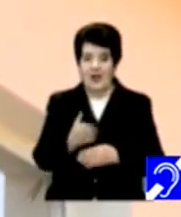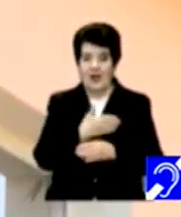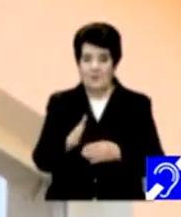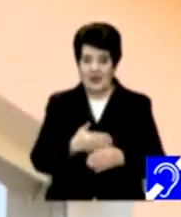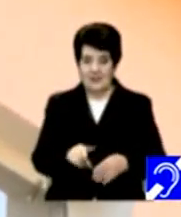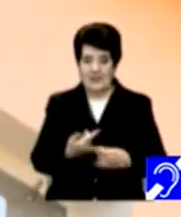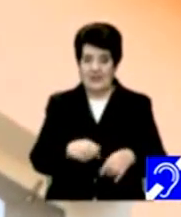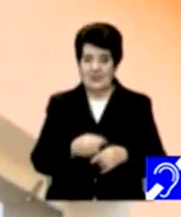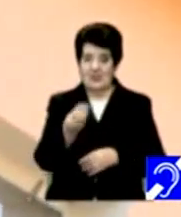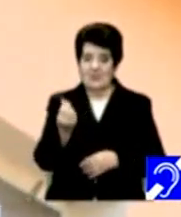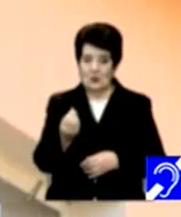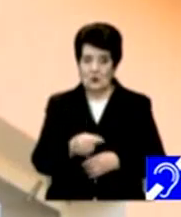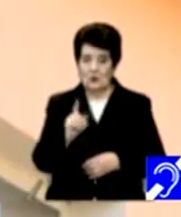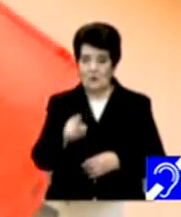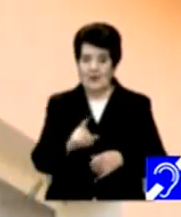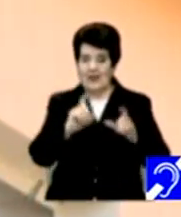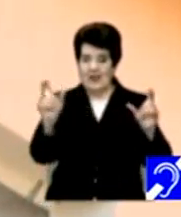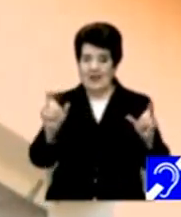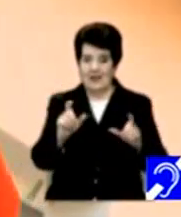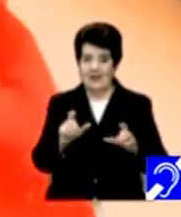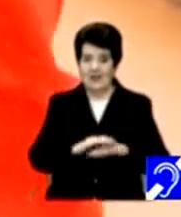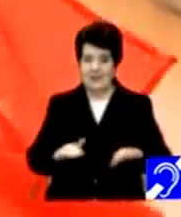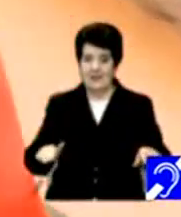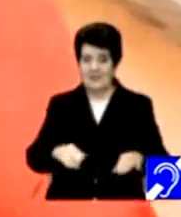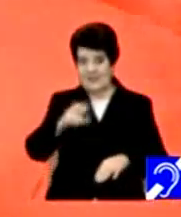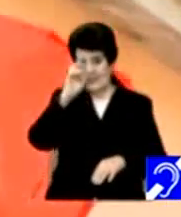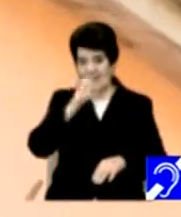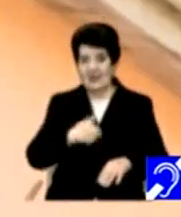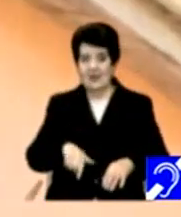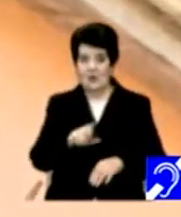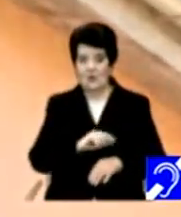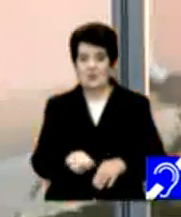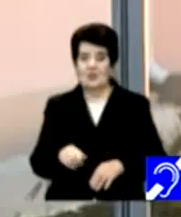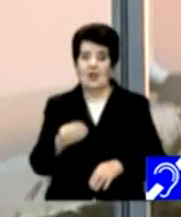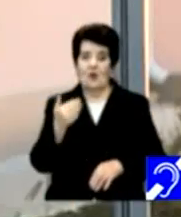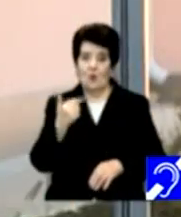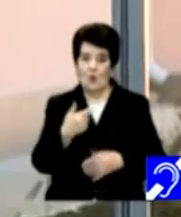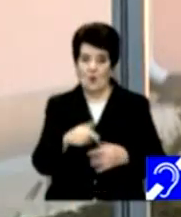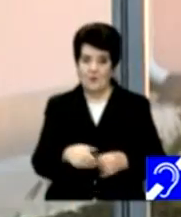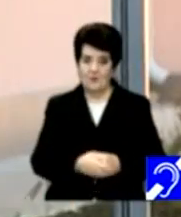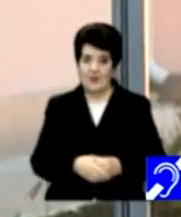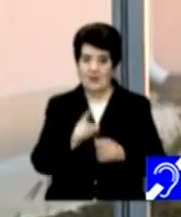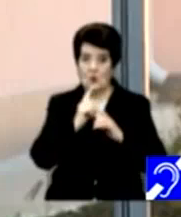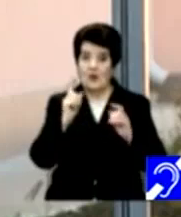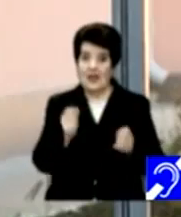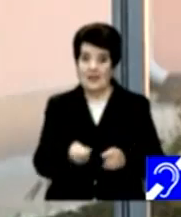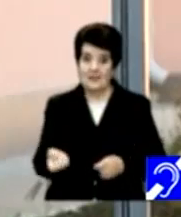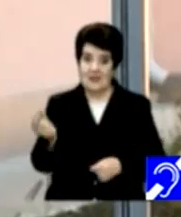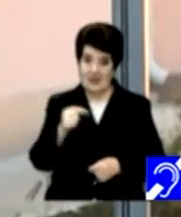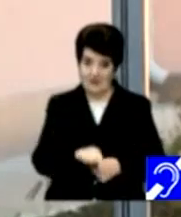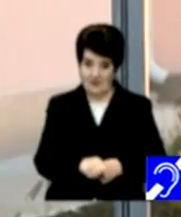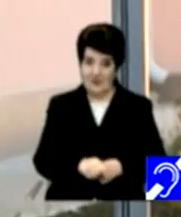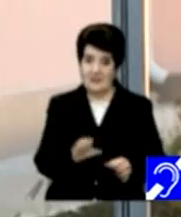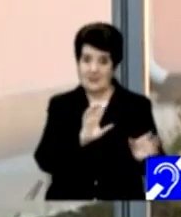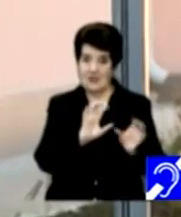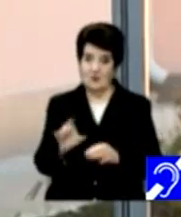aceste surse prin grădinițele țării noastre, Fondul de investiții sociale. Generațiilor care vin trebuie să le